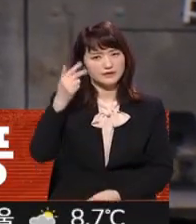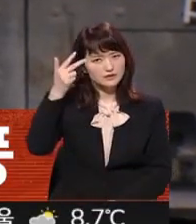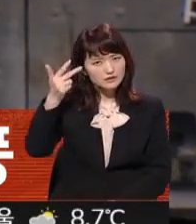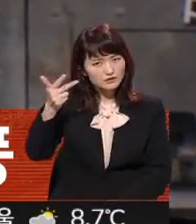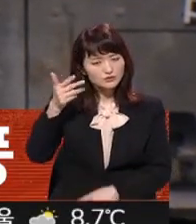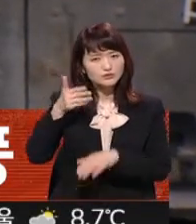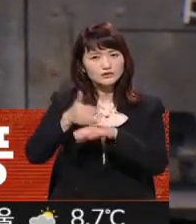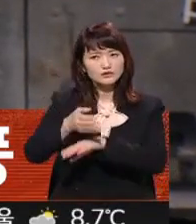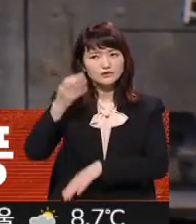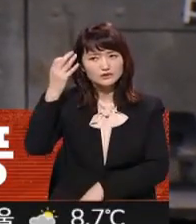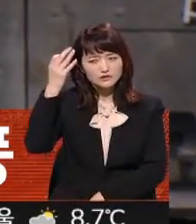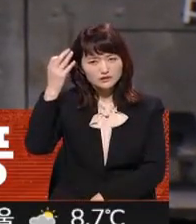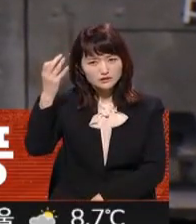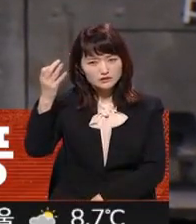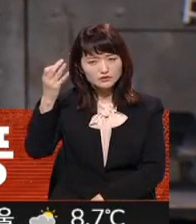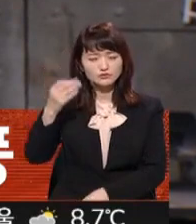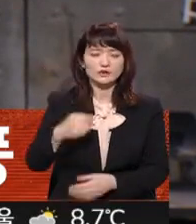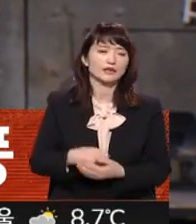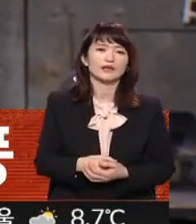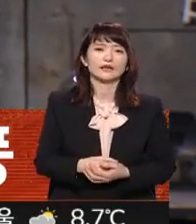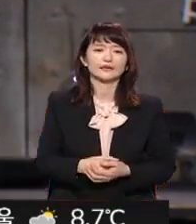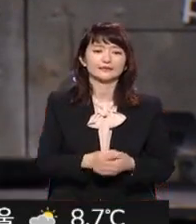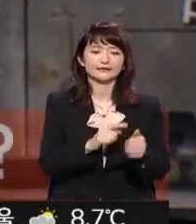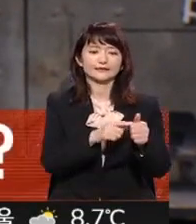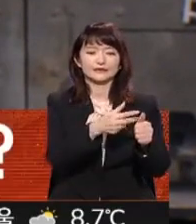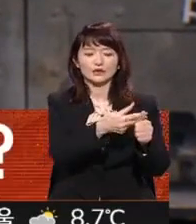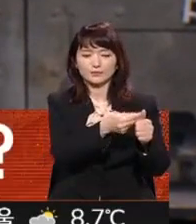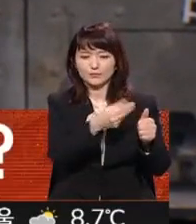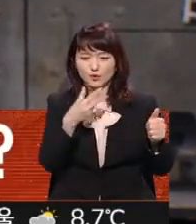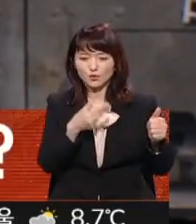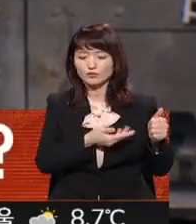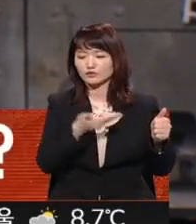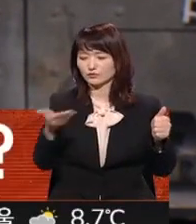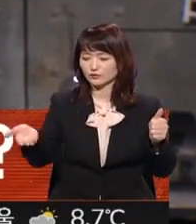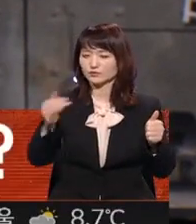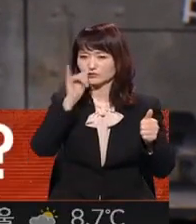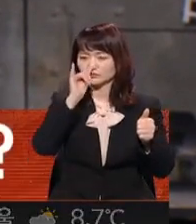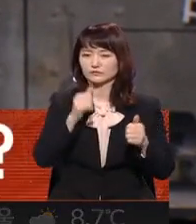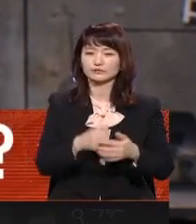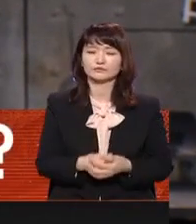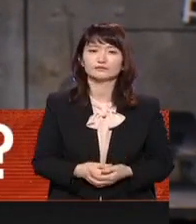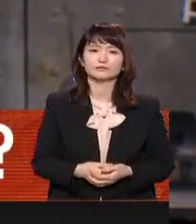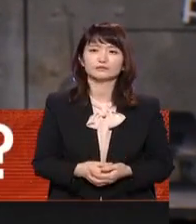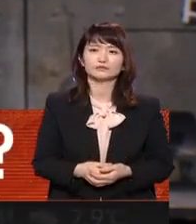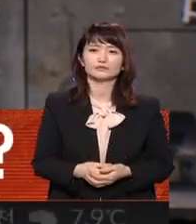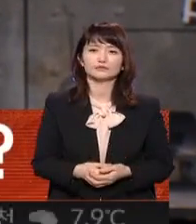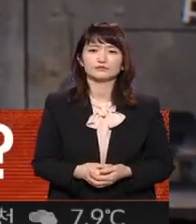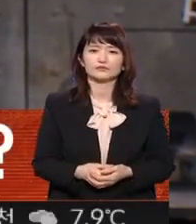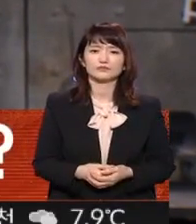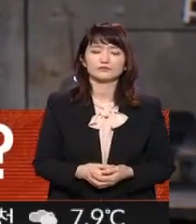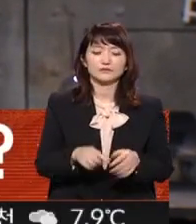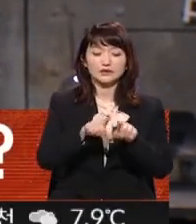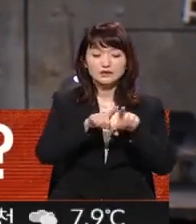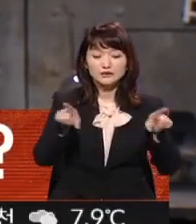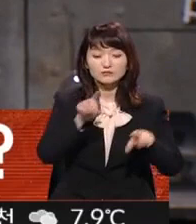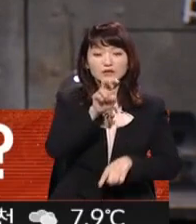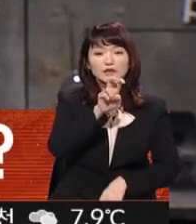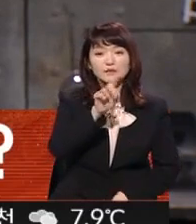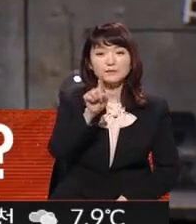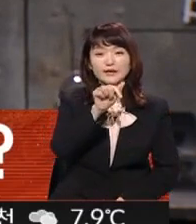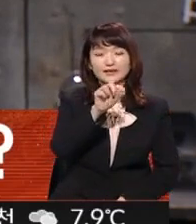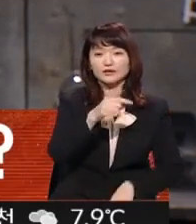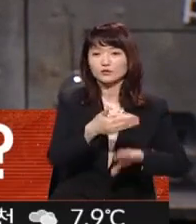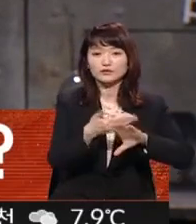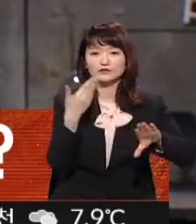만에 이제 검사 결과가 나올 것으로 보이고 다만 문제가 있어요 일반 마약류하고 좀 다른 마약하고 달리 봐야 되는게